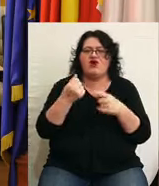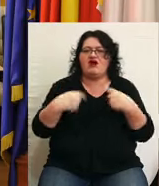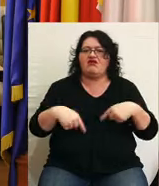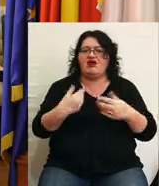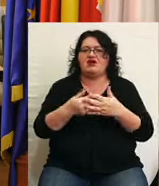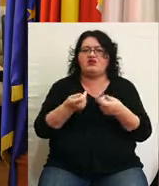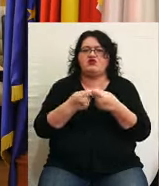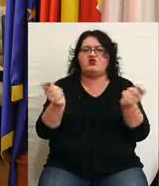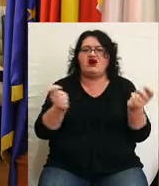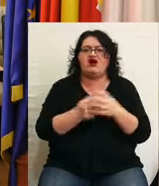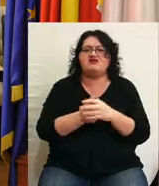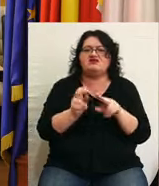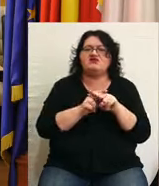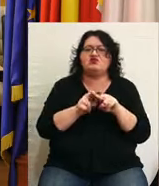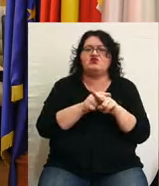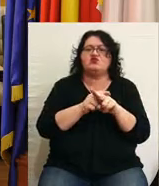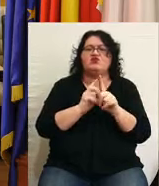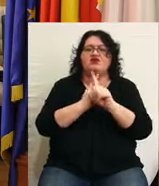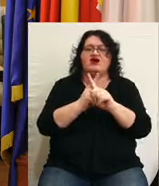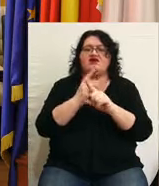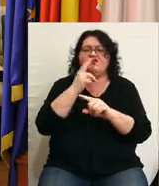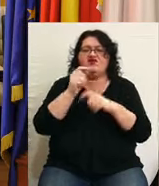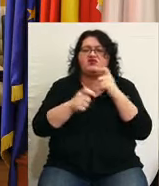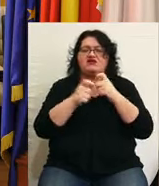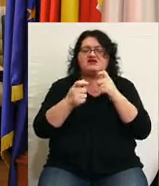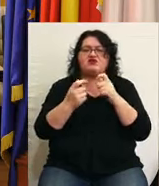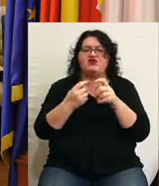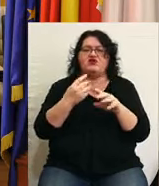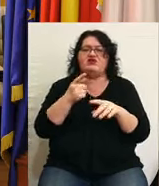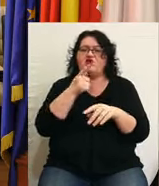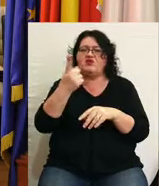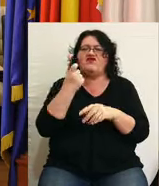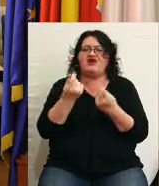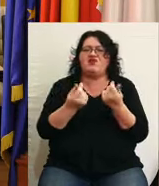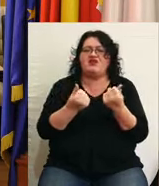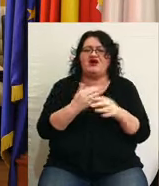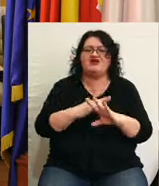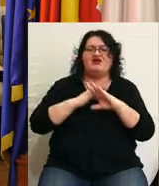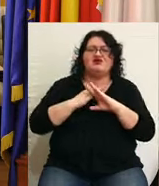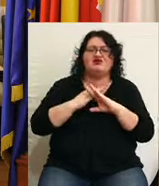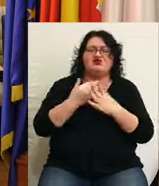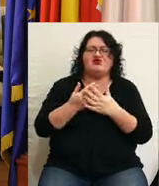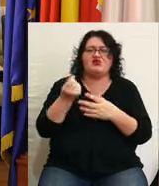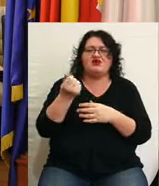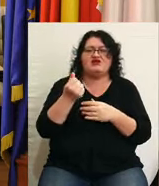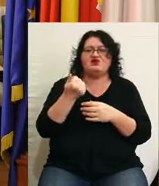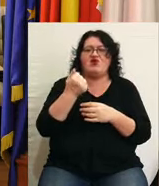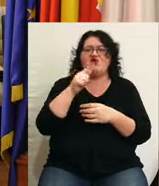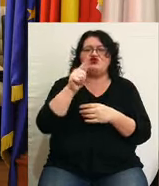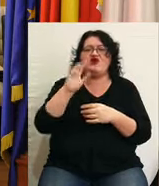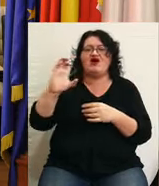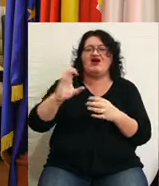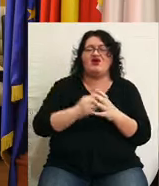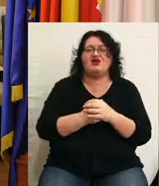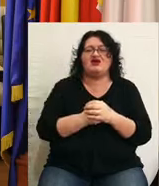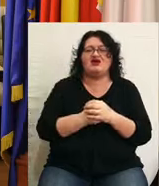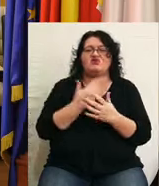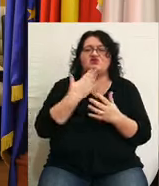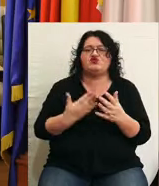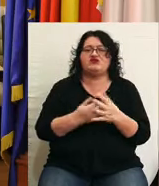pentru gaz. Deci, practic, vorbim din nou de o subvenționare a prețului gigacaloriei?